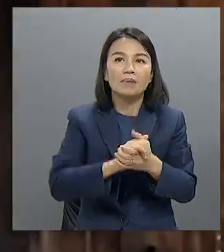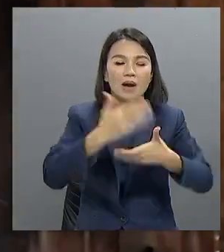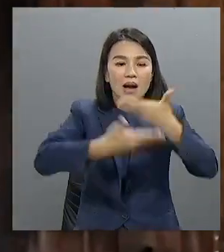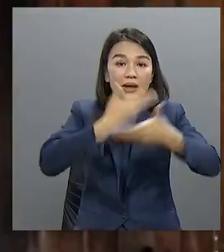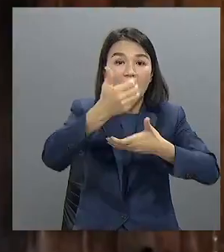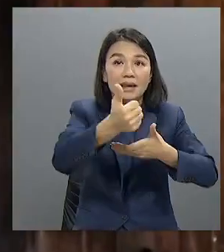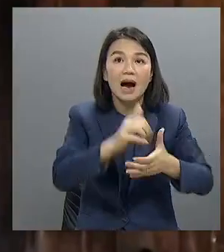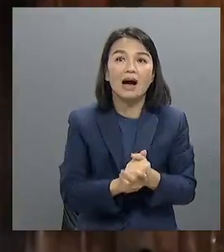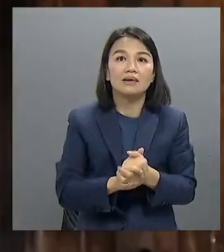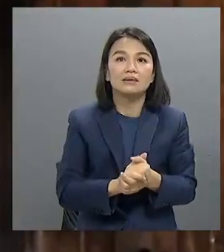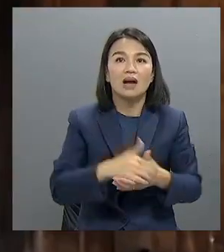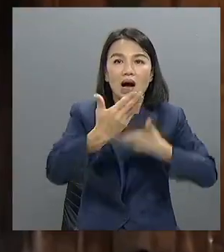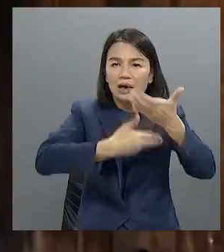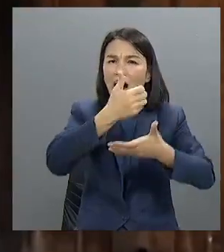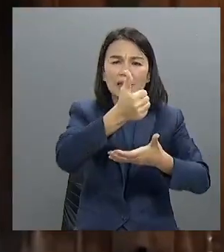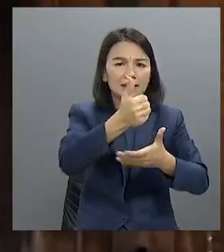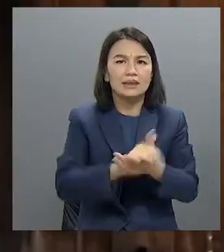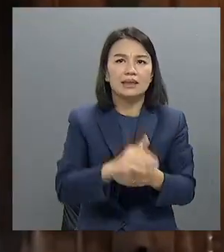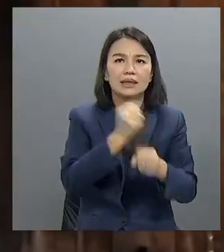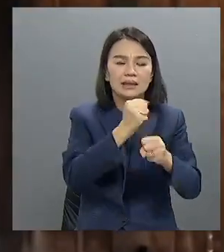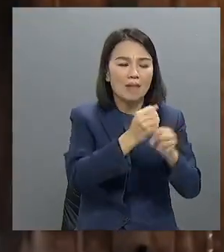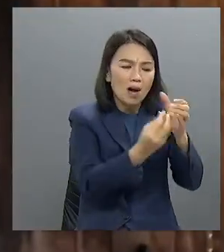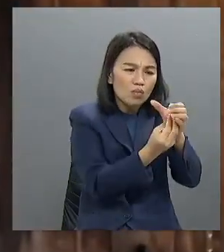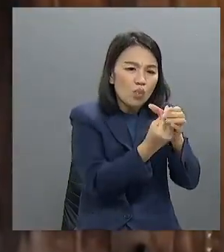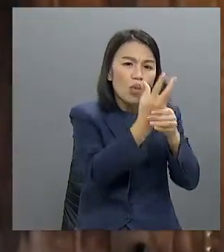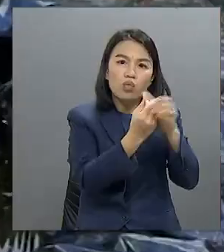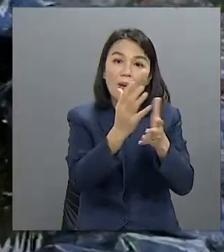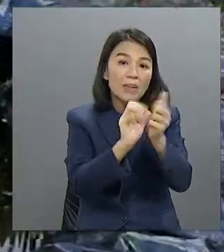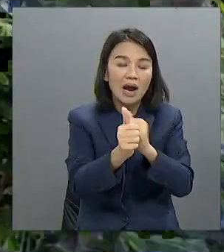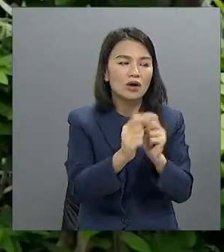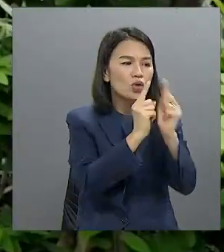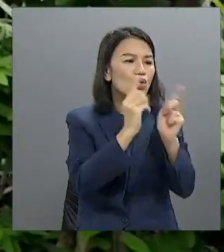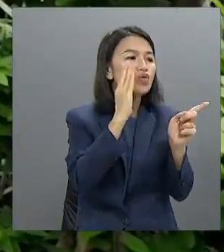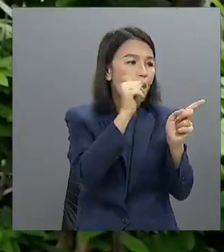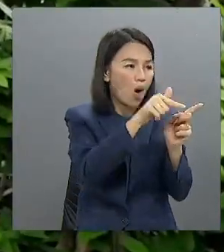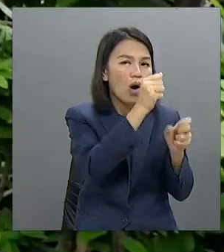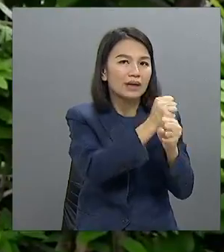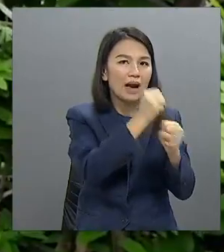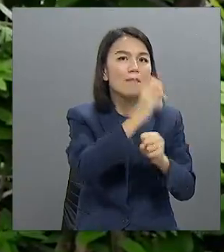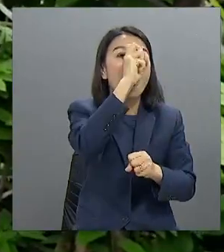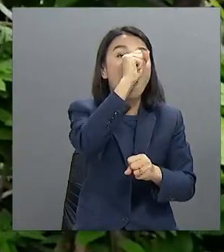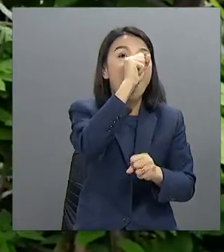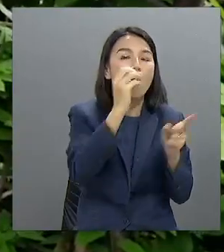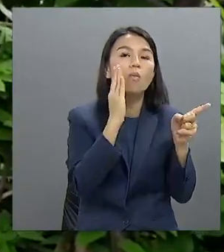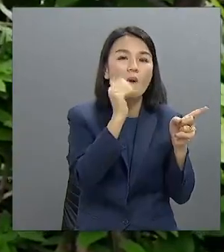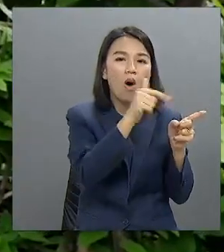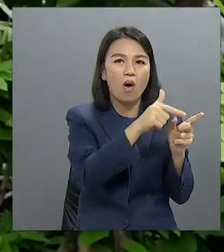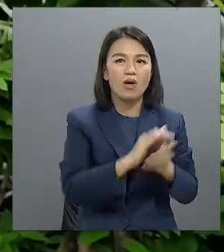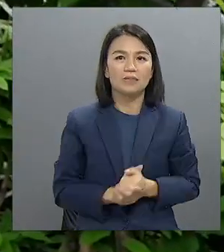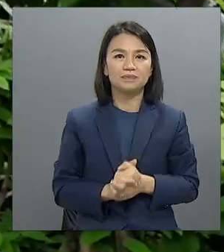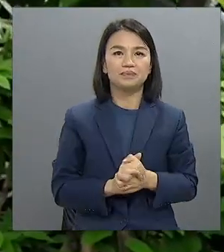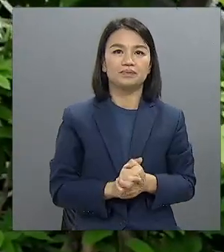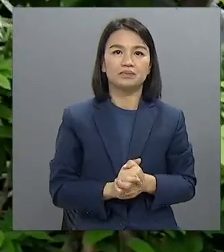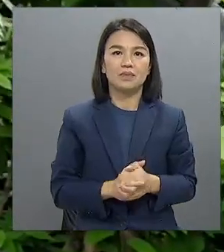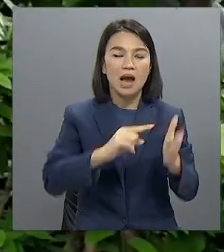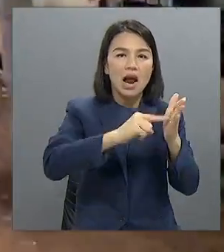ายดีมากขายแบบทำไม่ทันก็เลยคุยกับพ่อก็เลยแบบลองทำเองเงี้ยค่ะ นี่ไง ขาบอกว่ามันเริ่มจากเล็ก